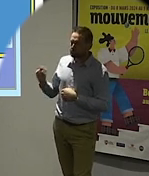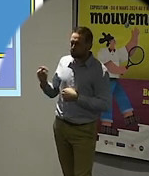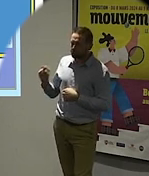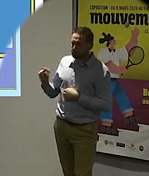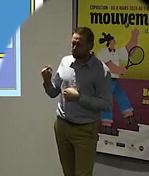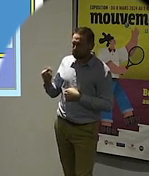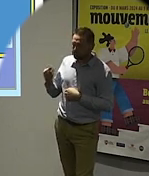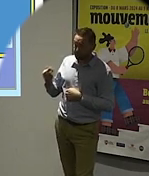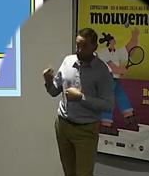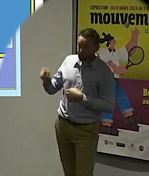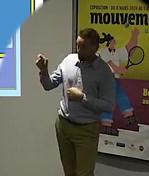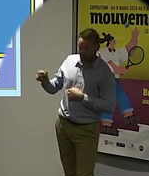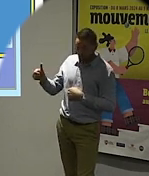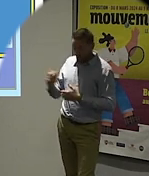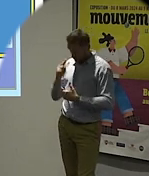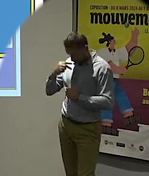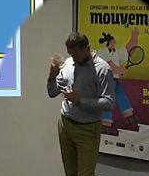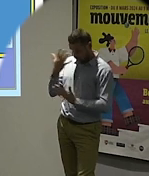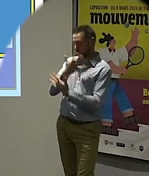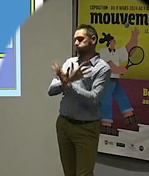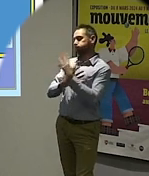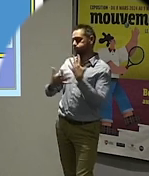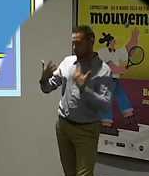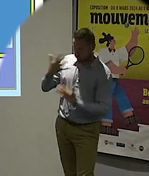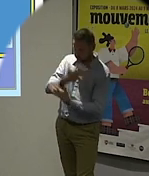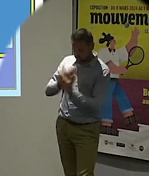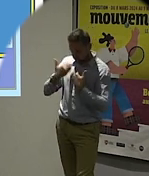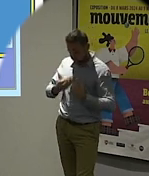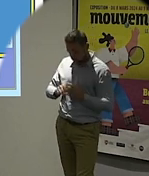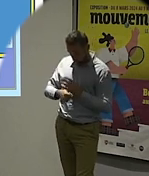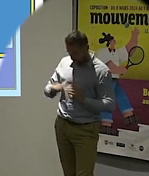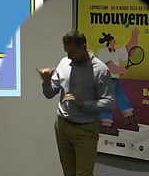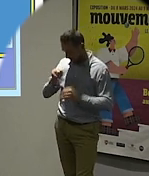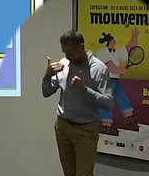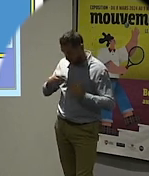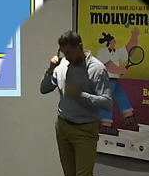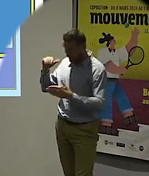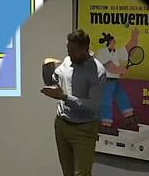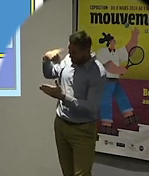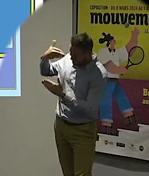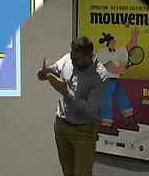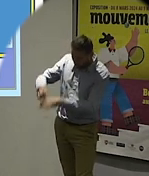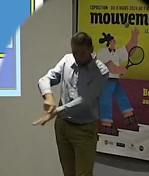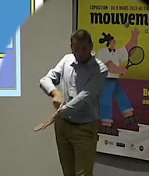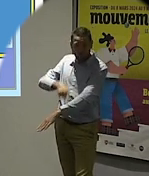Thierry ne savait plus en fait qui il était. Il traversait en fait de longues années de dépression